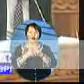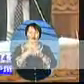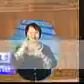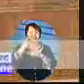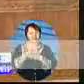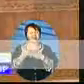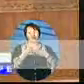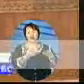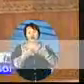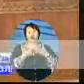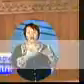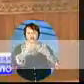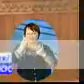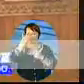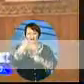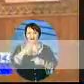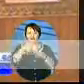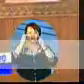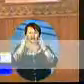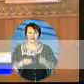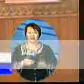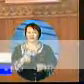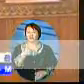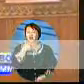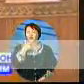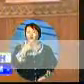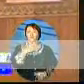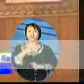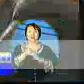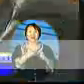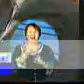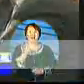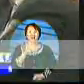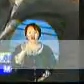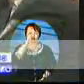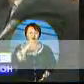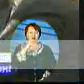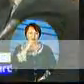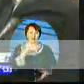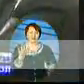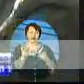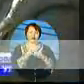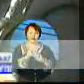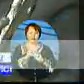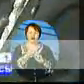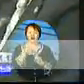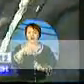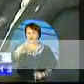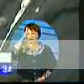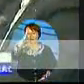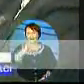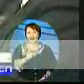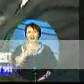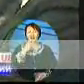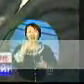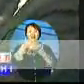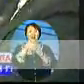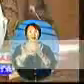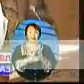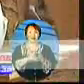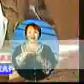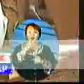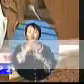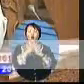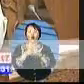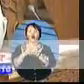боловч засгийн газрын төвшин шийдэж чадахгүй байгаа. Бизнесийн ашиг сонирхол нөлөөлж байна гэсэн тайлбарыг эрүүл мэндийн сайд өгч байна. Харин тамхи